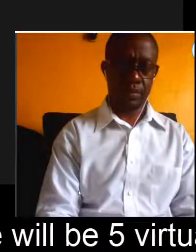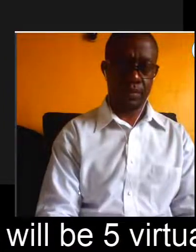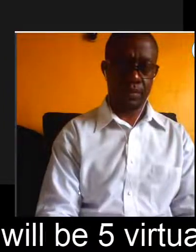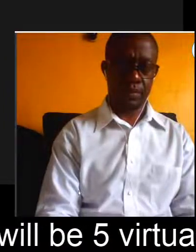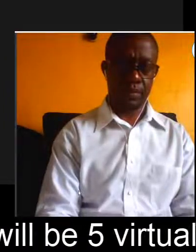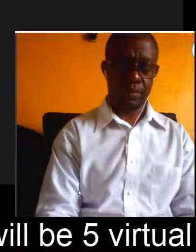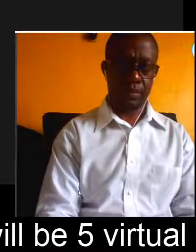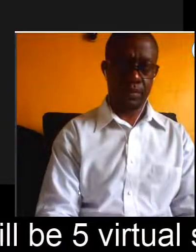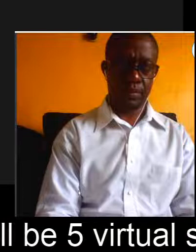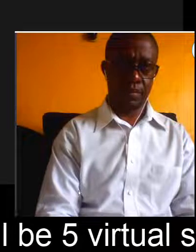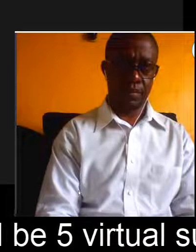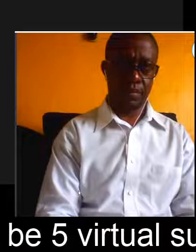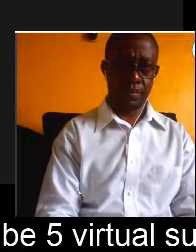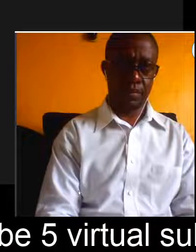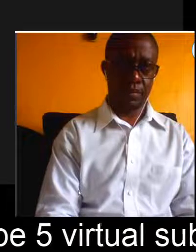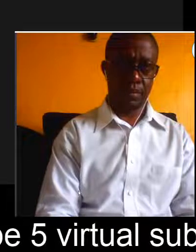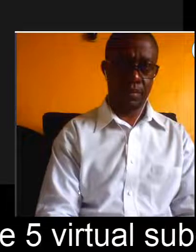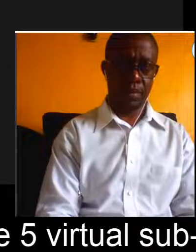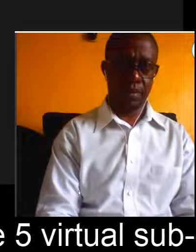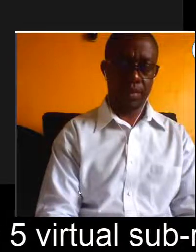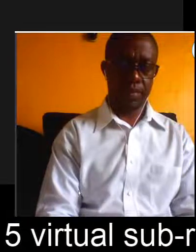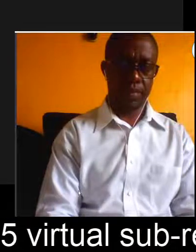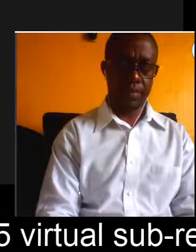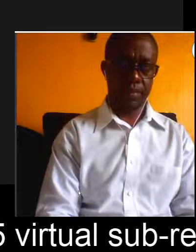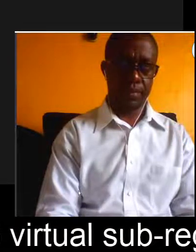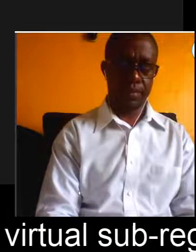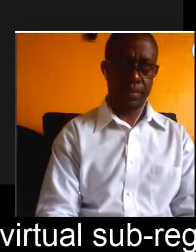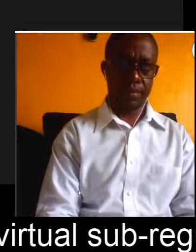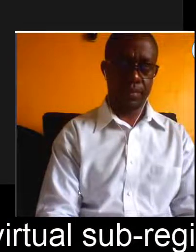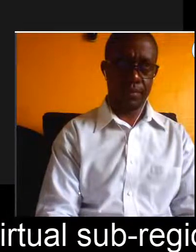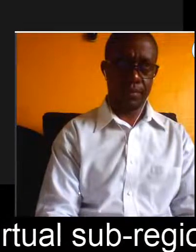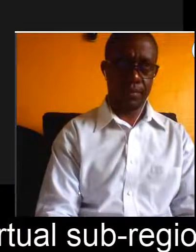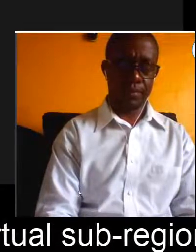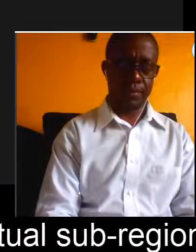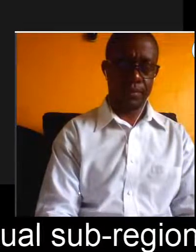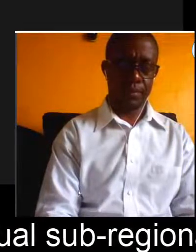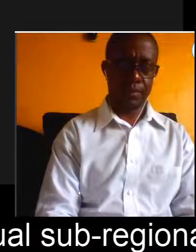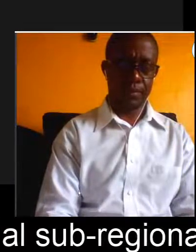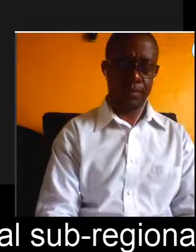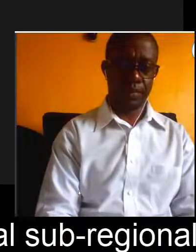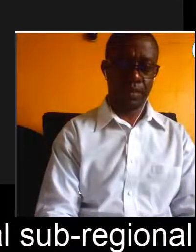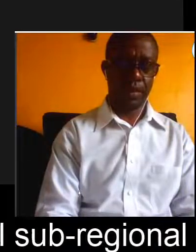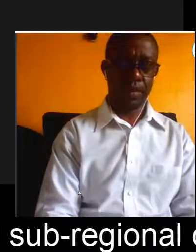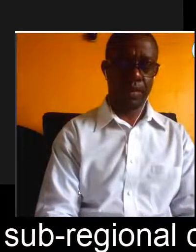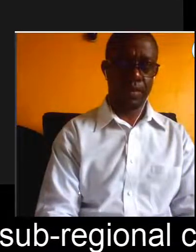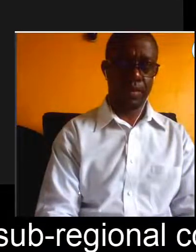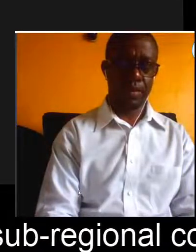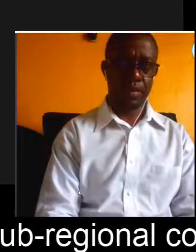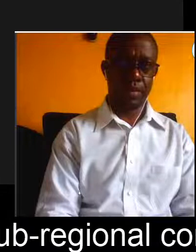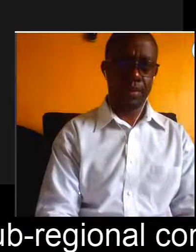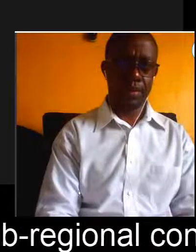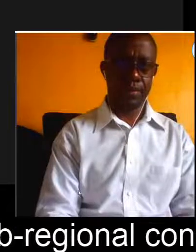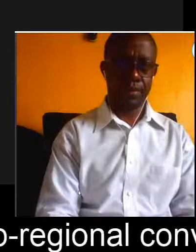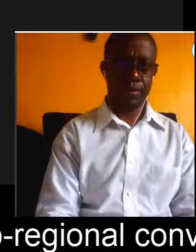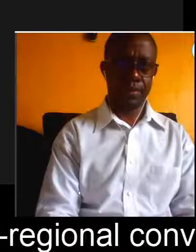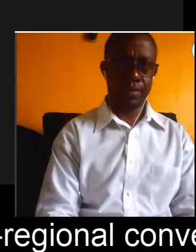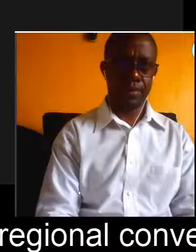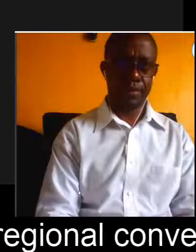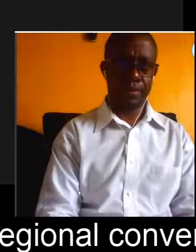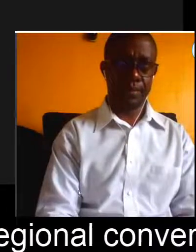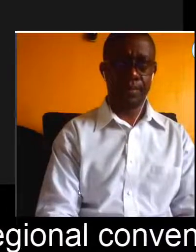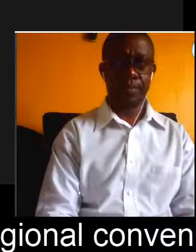carry on, Frank. Okay. Comment les perspectives d'avenir alors, comme en